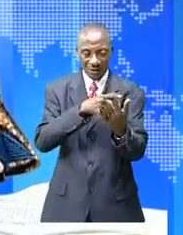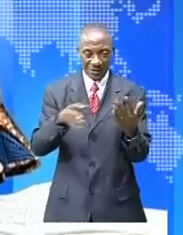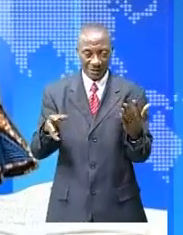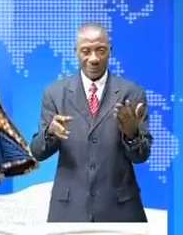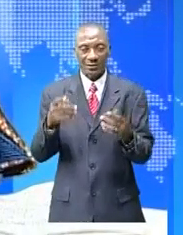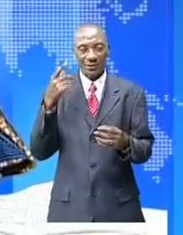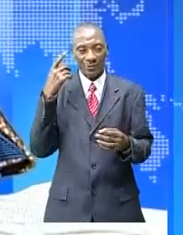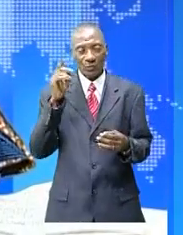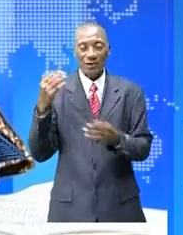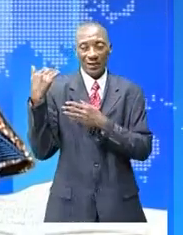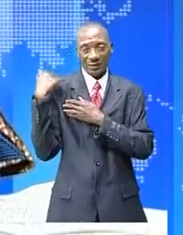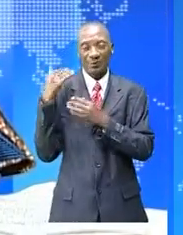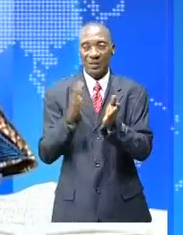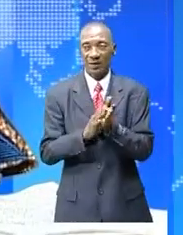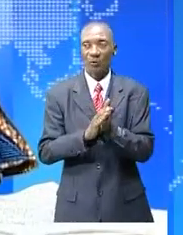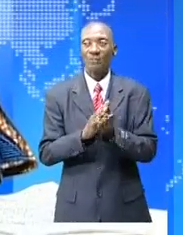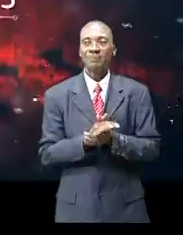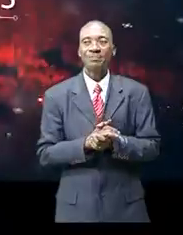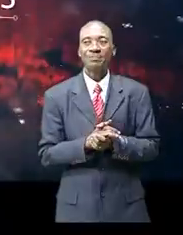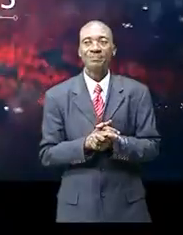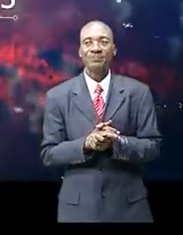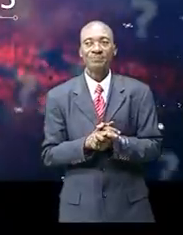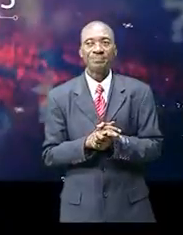progressif des reprises des cours.